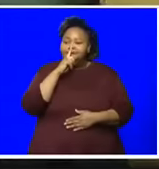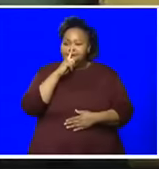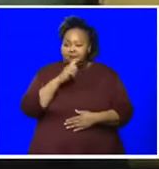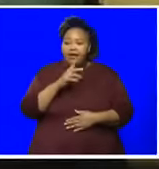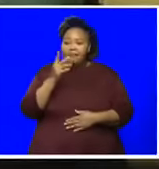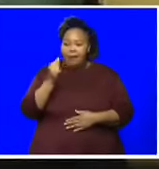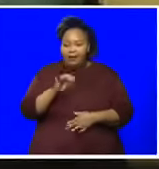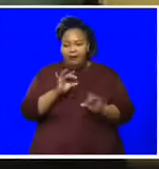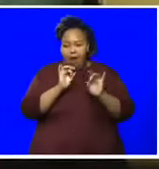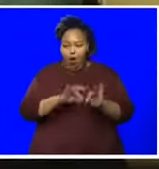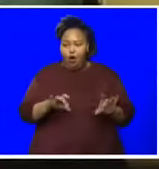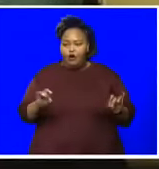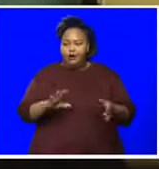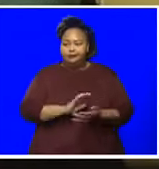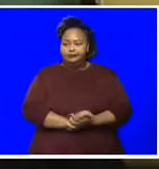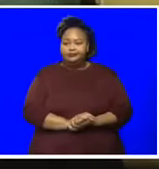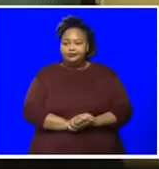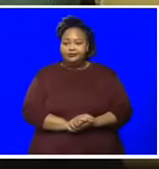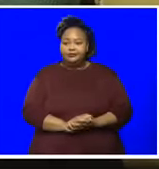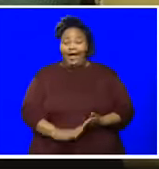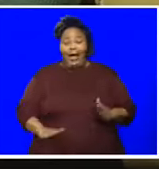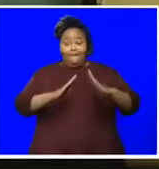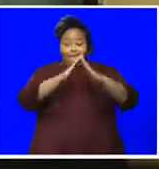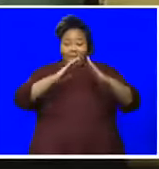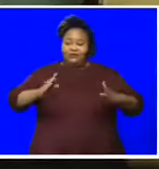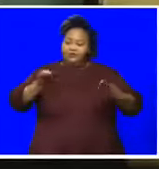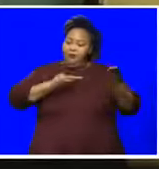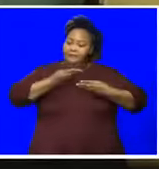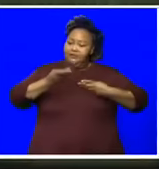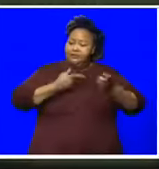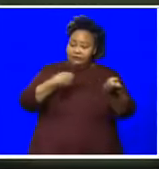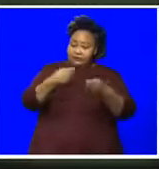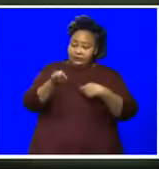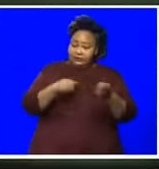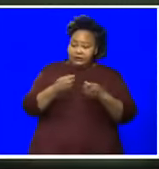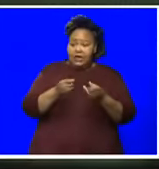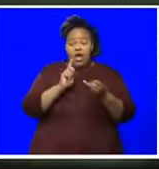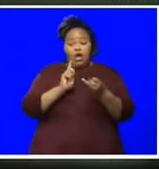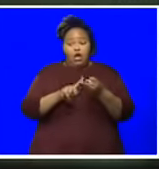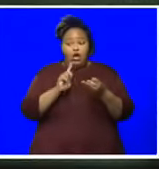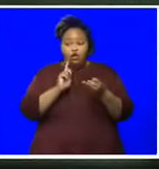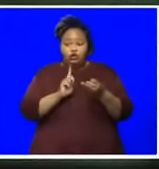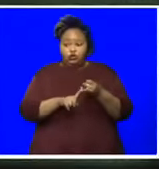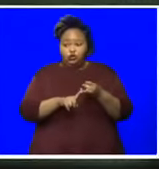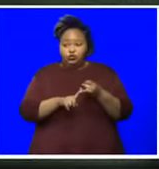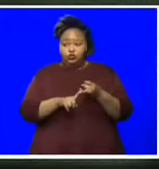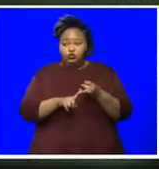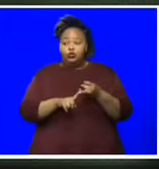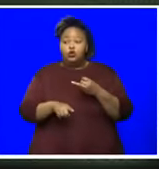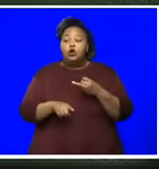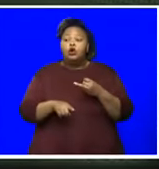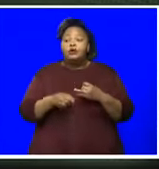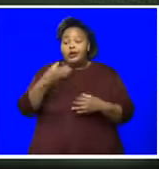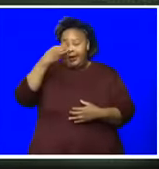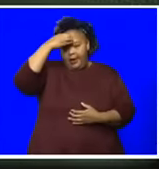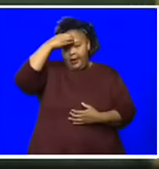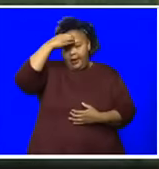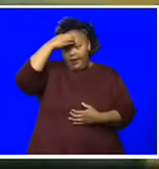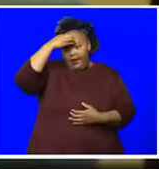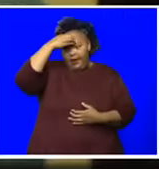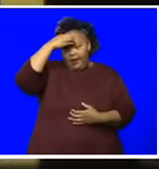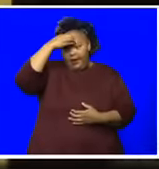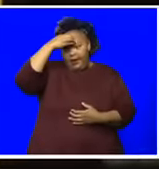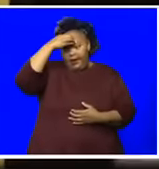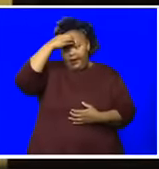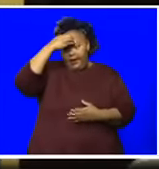mahala litiko letemabhizinisi nekuthengiselana kanye nalelo lelibuke tisebenze embuso abese ayaphendvula kulendzaba